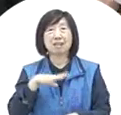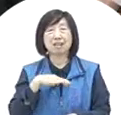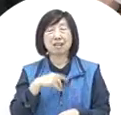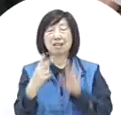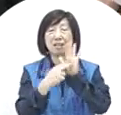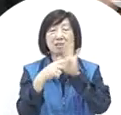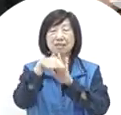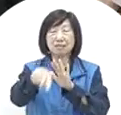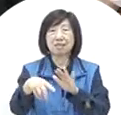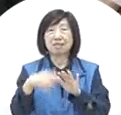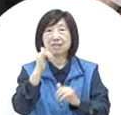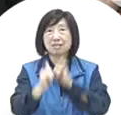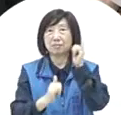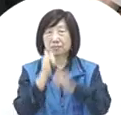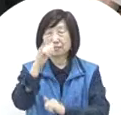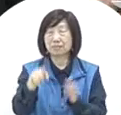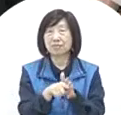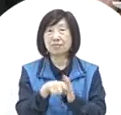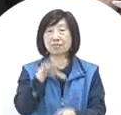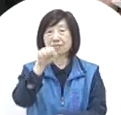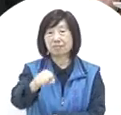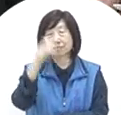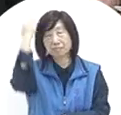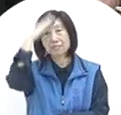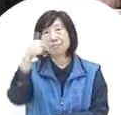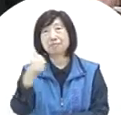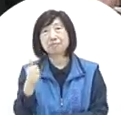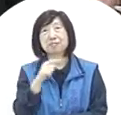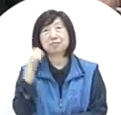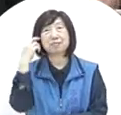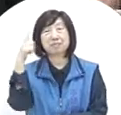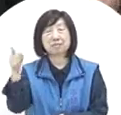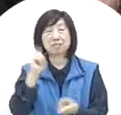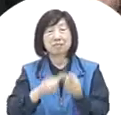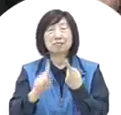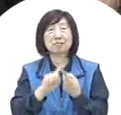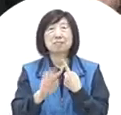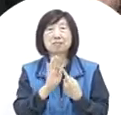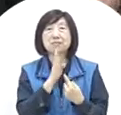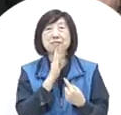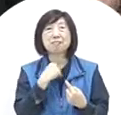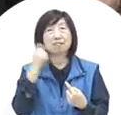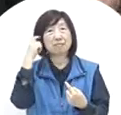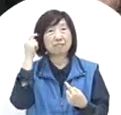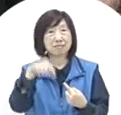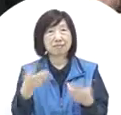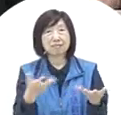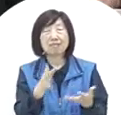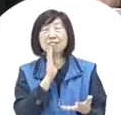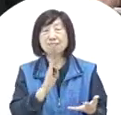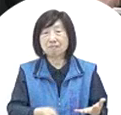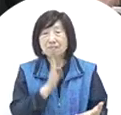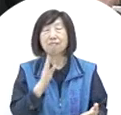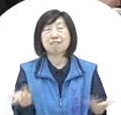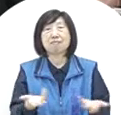这一段您抓郑南榕的历史时候，他觉得说这样不妥。可是我想这个是事实吧